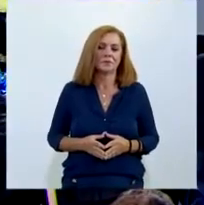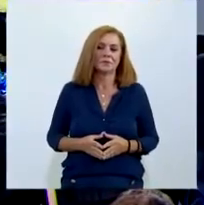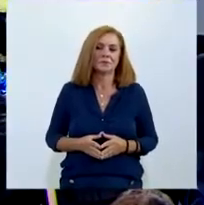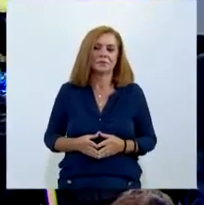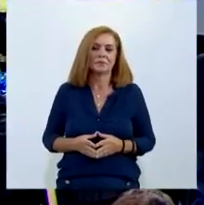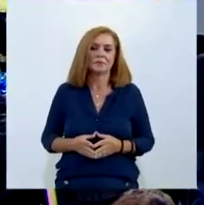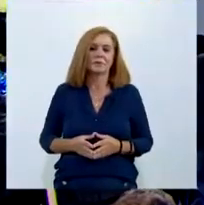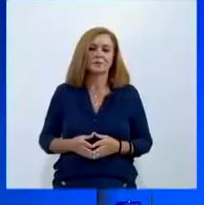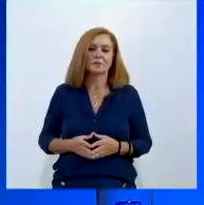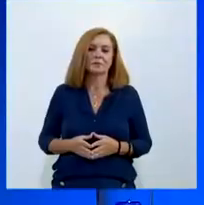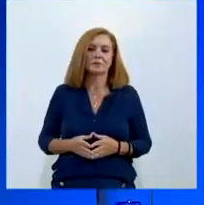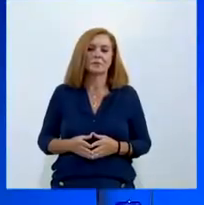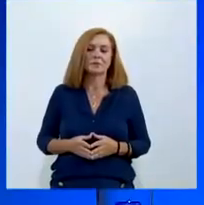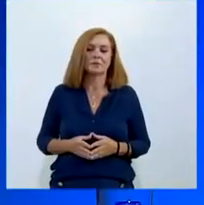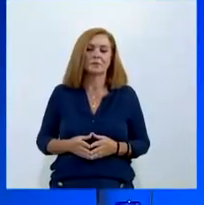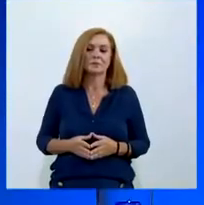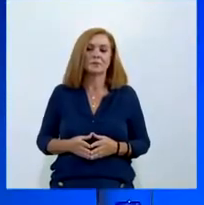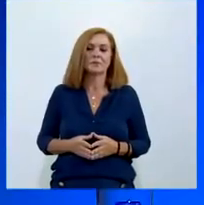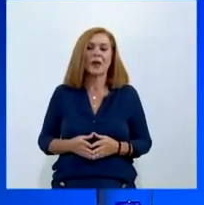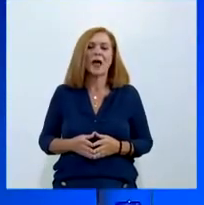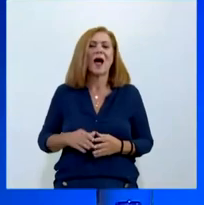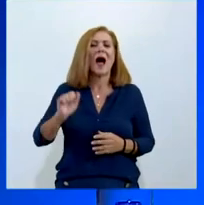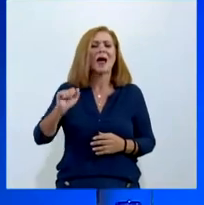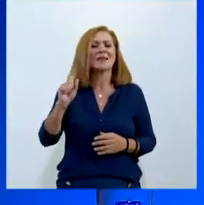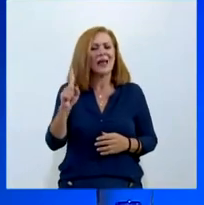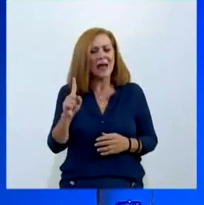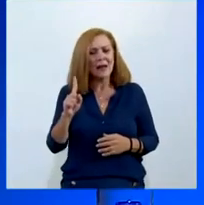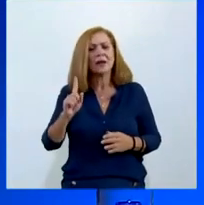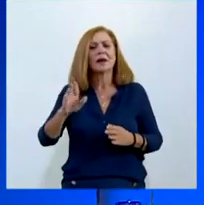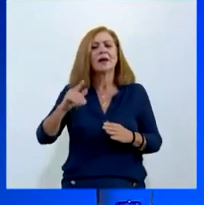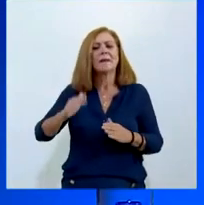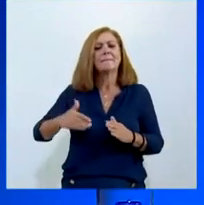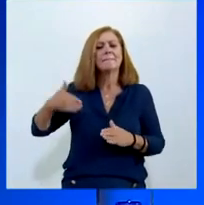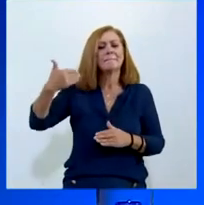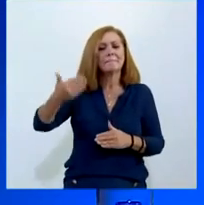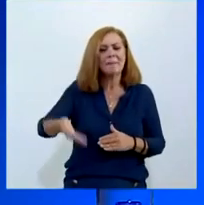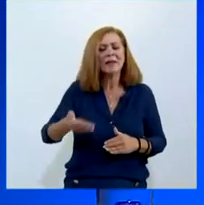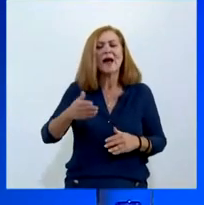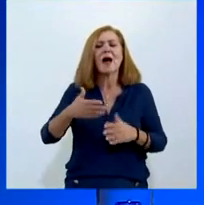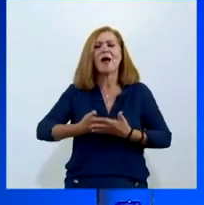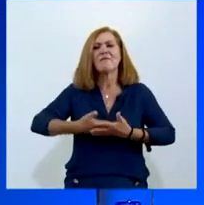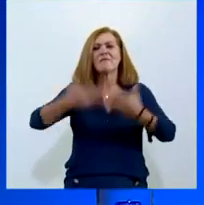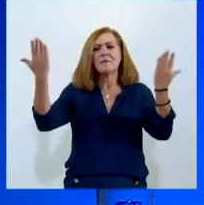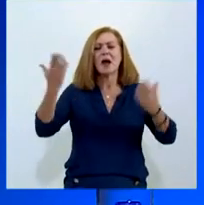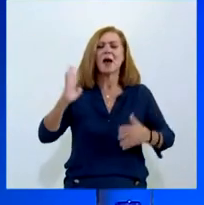Ο Νίκος Ρογκάκος από τη τηλεόραση του Αντένα και να ετοιμάζεται ο Σταύρος Παπαντονίου από την Καθημερινή.